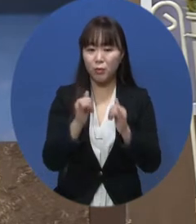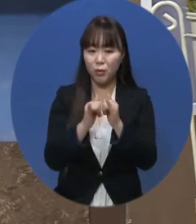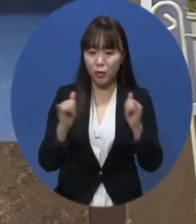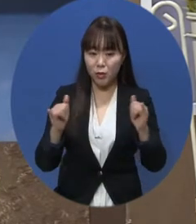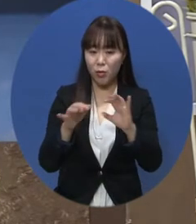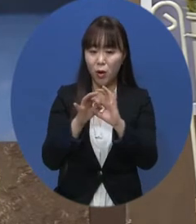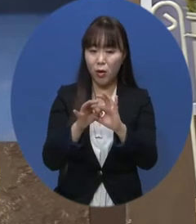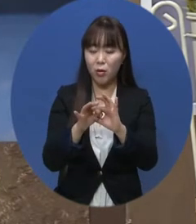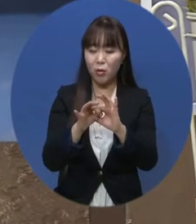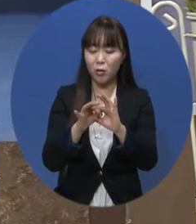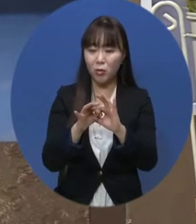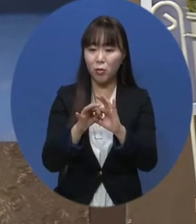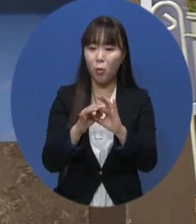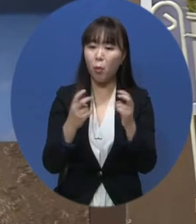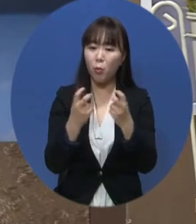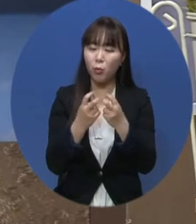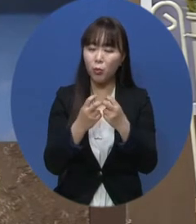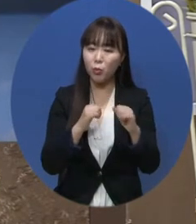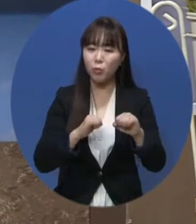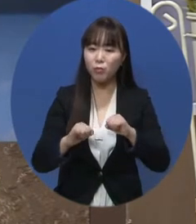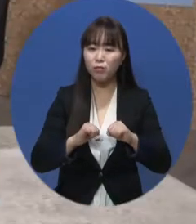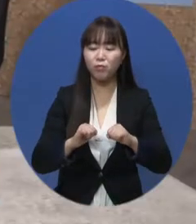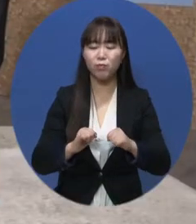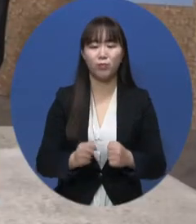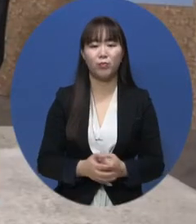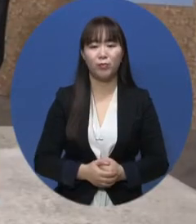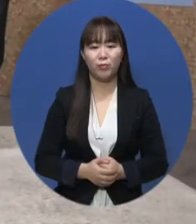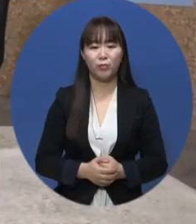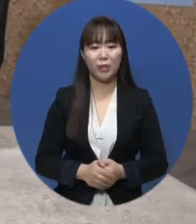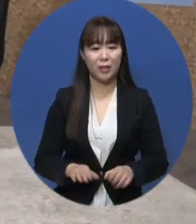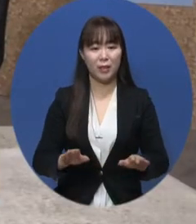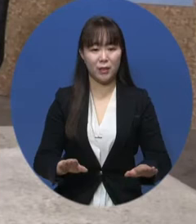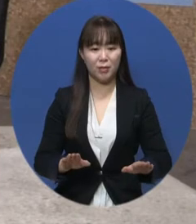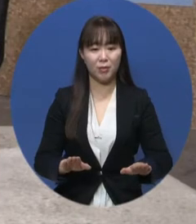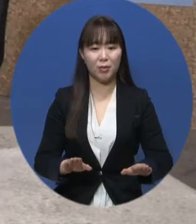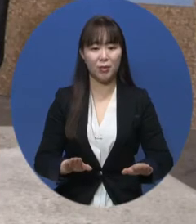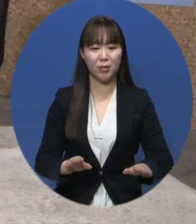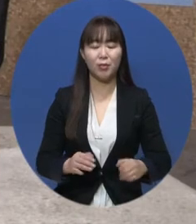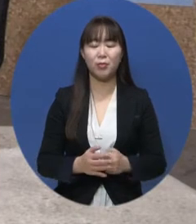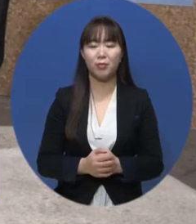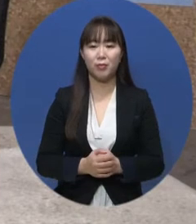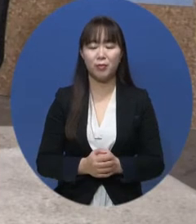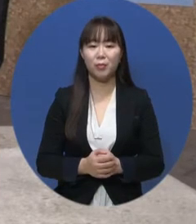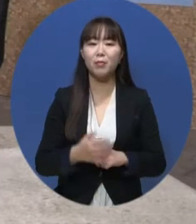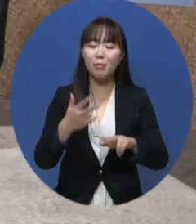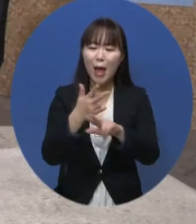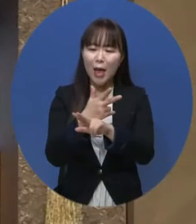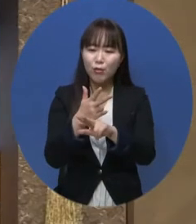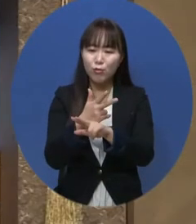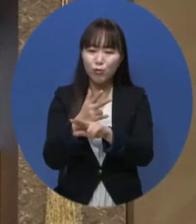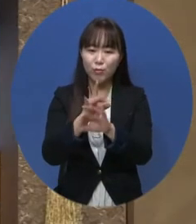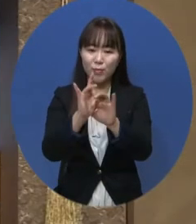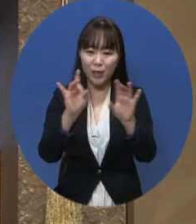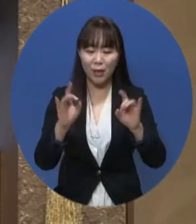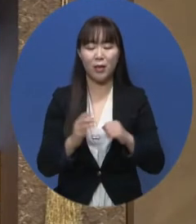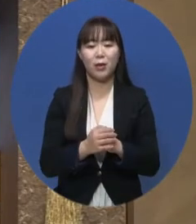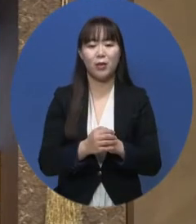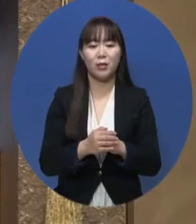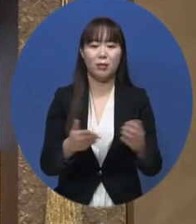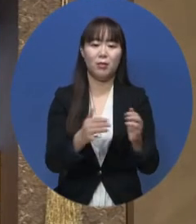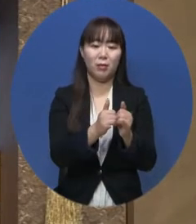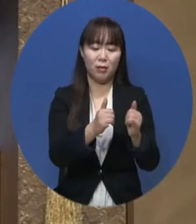노인분들에 대해서는 좀 어떻게 대응을 하셨나요? 예, 지금 현재도 저희가 매주 네.